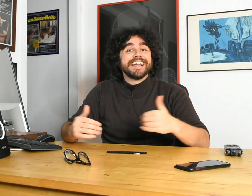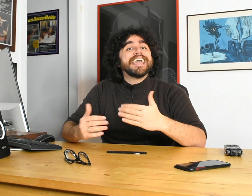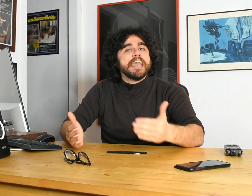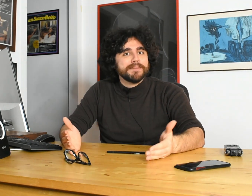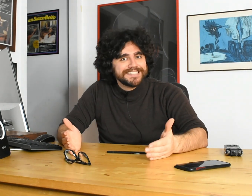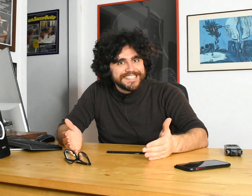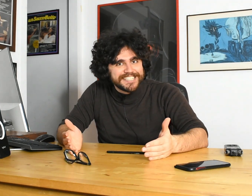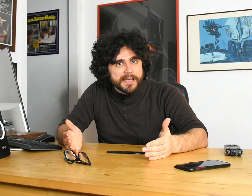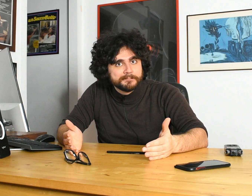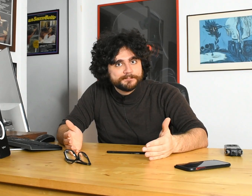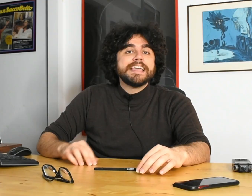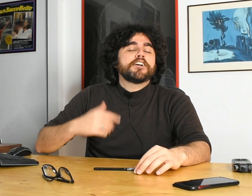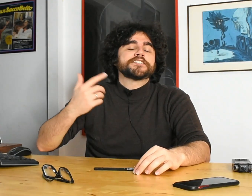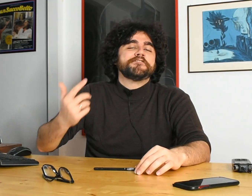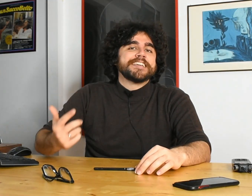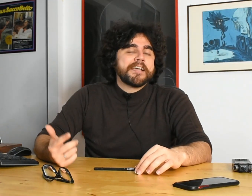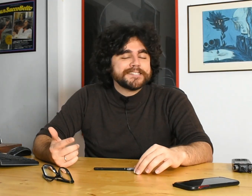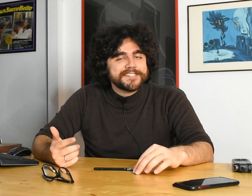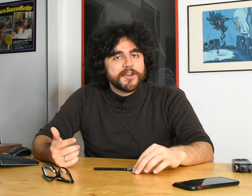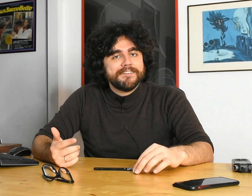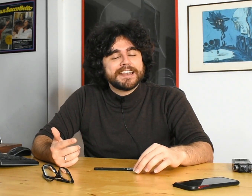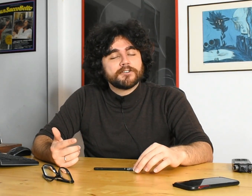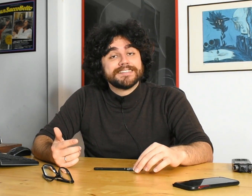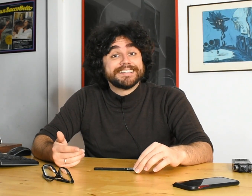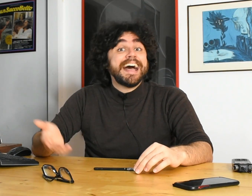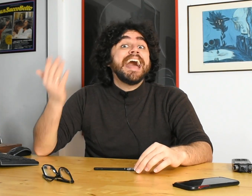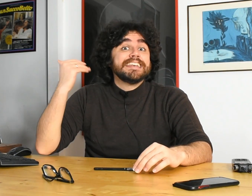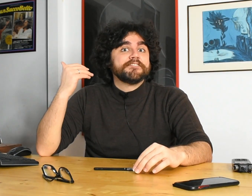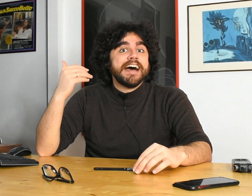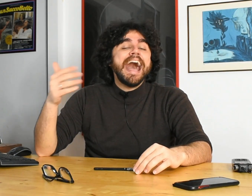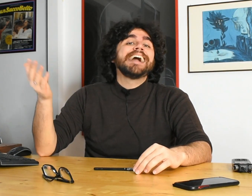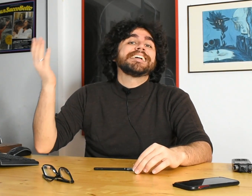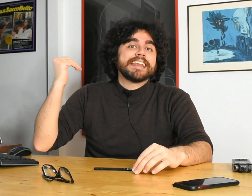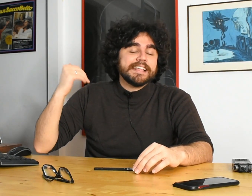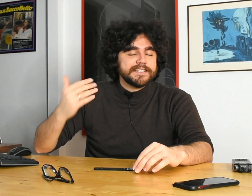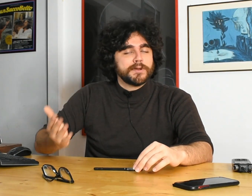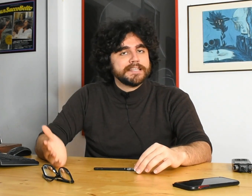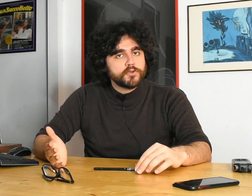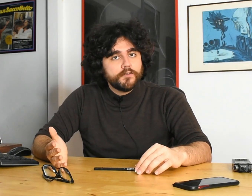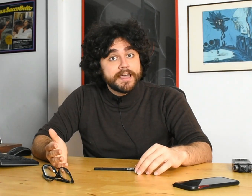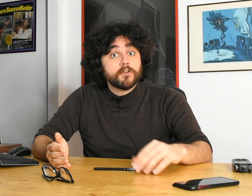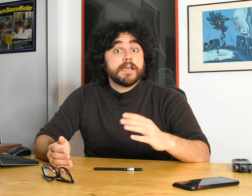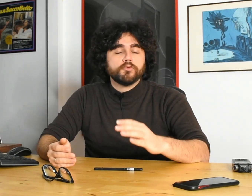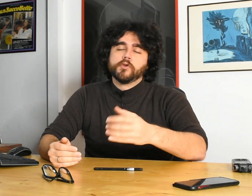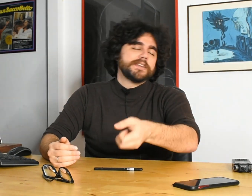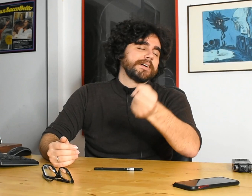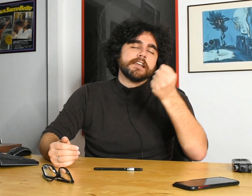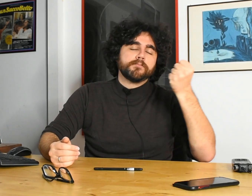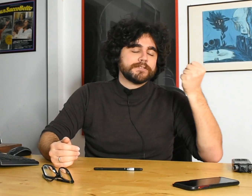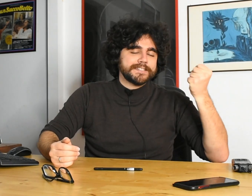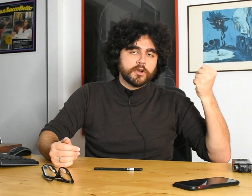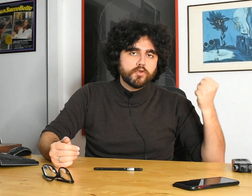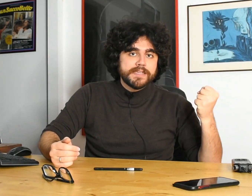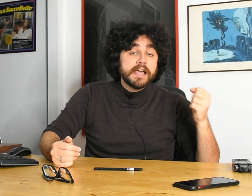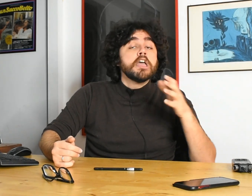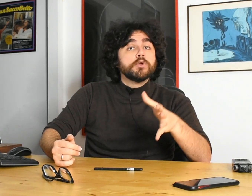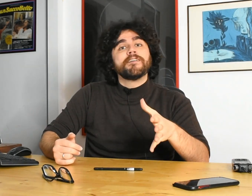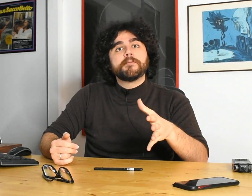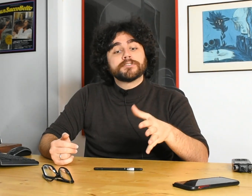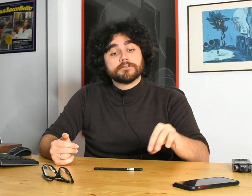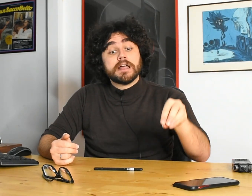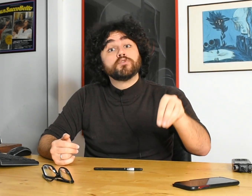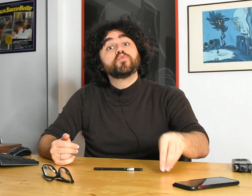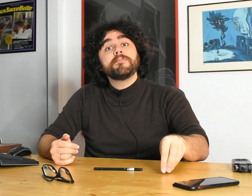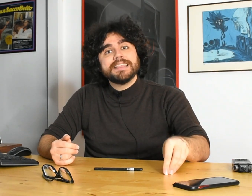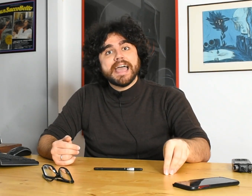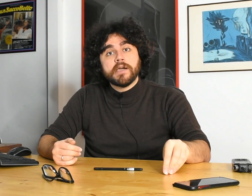l'evasione fiscale è bassissima. E la cosa figa è che questa storia l'aveva raccontata anni fa anche Renzi durante il suo governo, che appunto prima che le riportassero a 2.000, lui